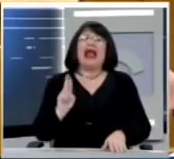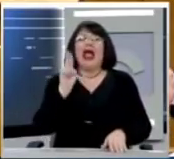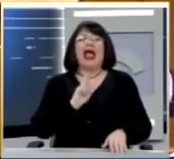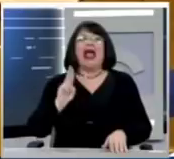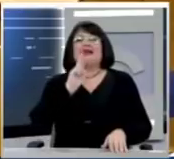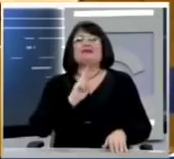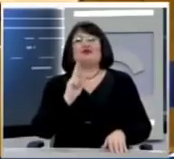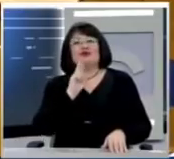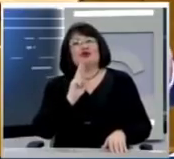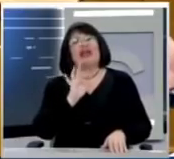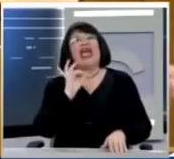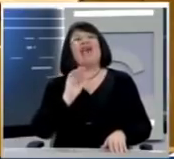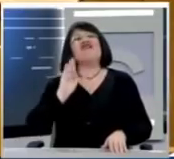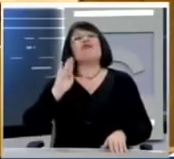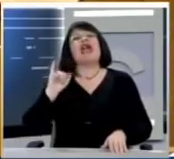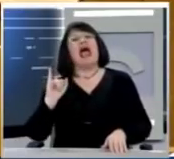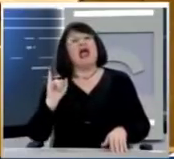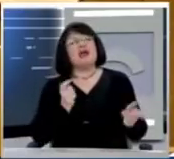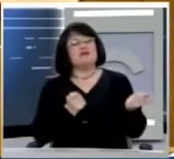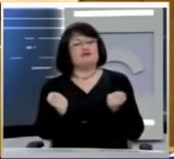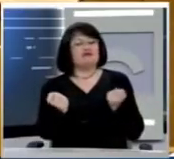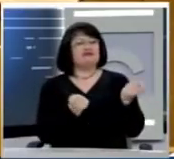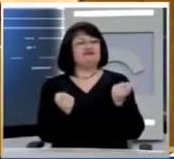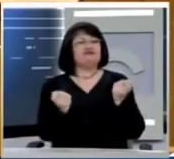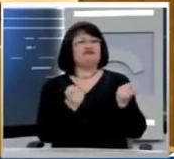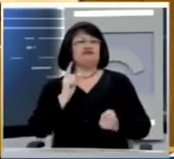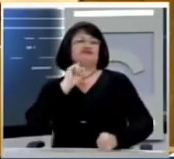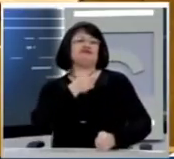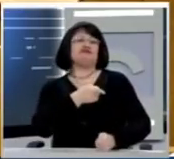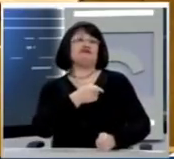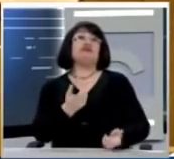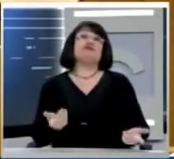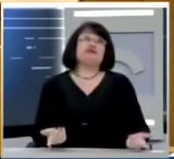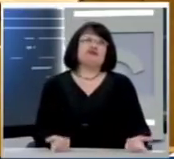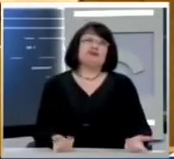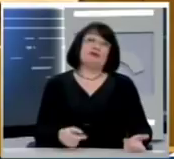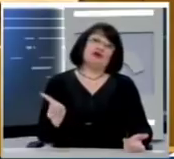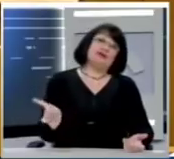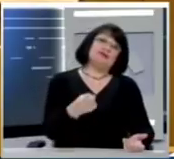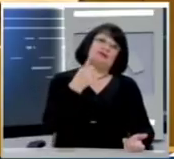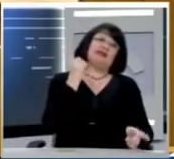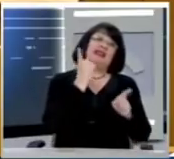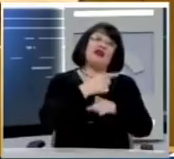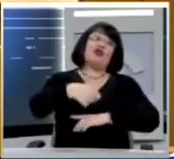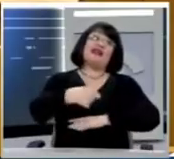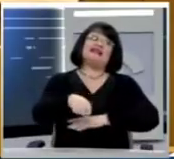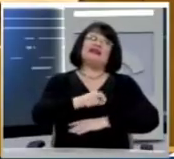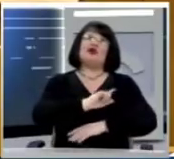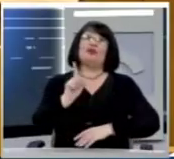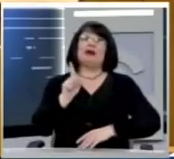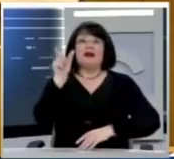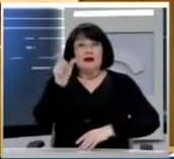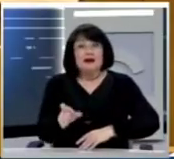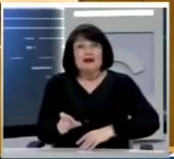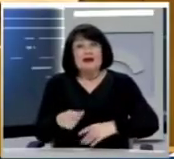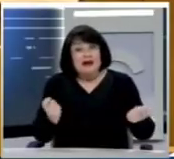στήσει και το FBI. Οπότε πρέπει μάλλον αντί να το στείλετε στο εδόλιο του ειδικού δικαστηρίου, να τον αξιοποιήσετε